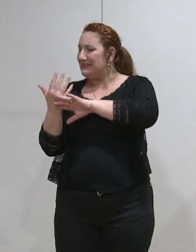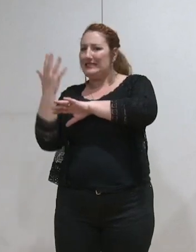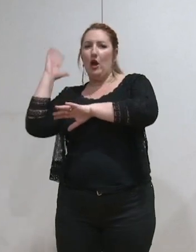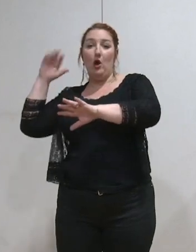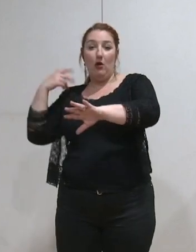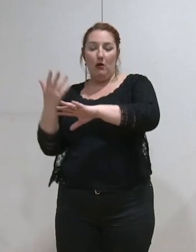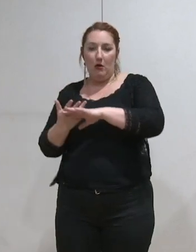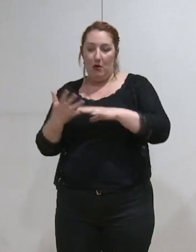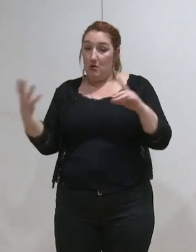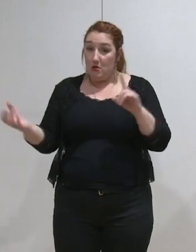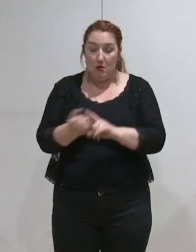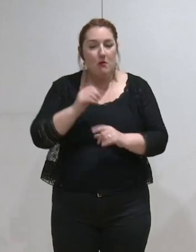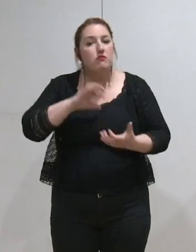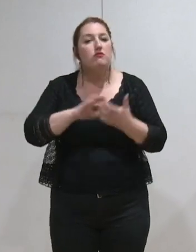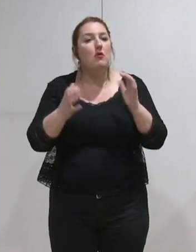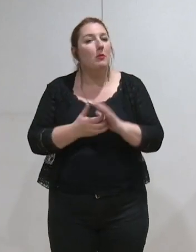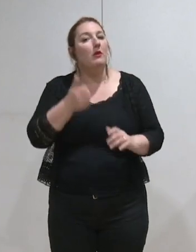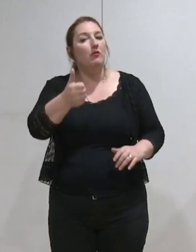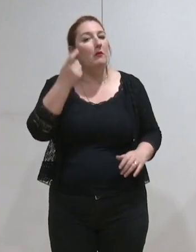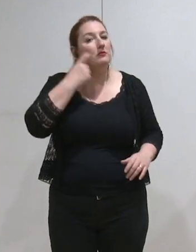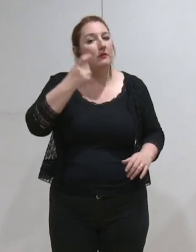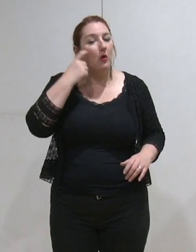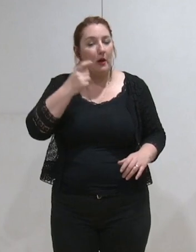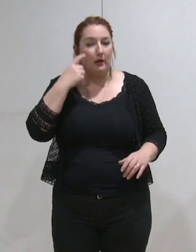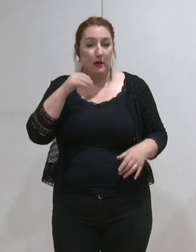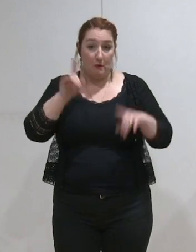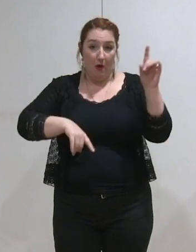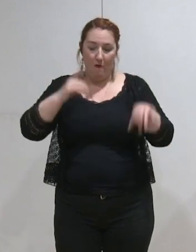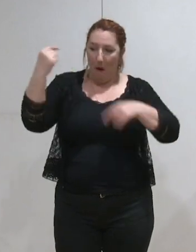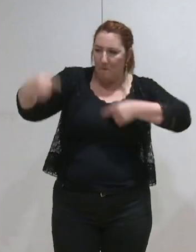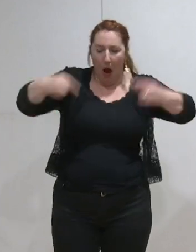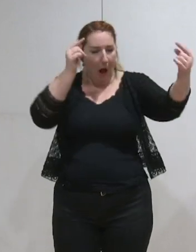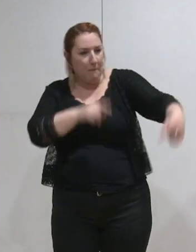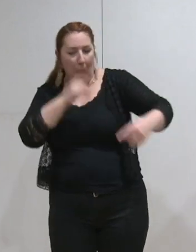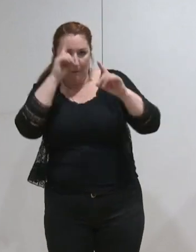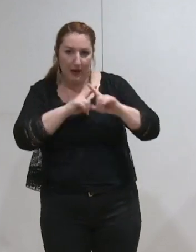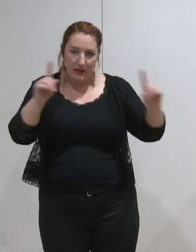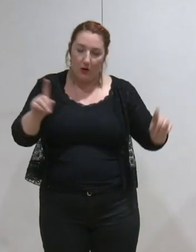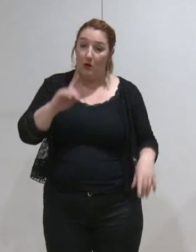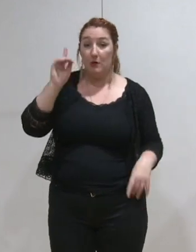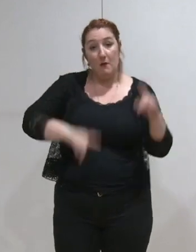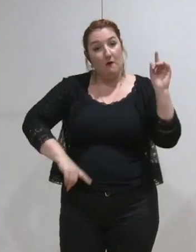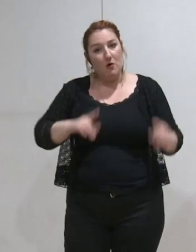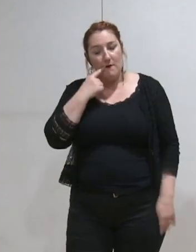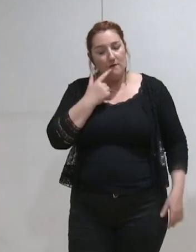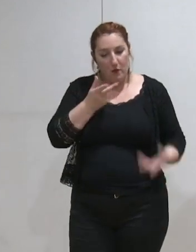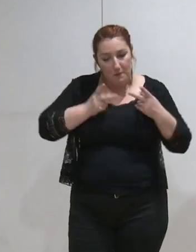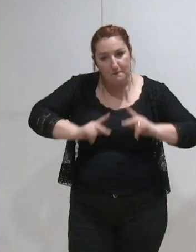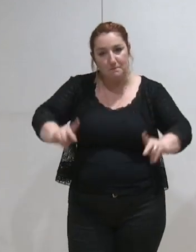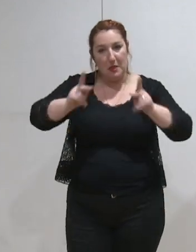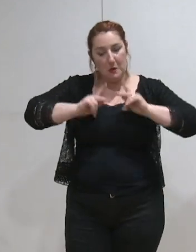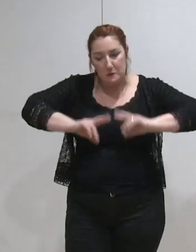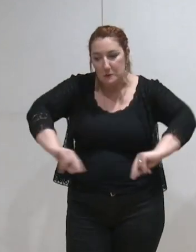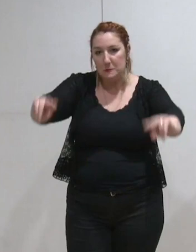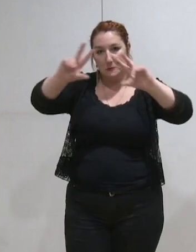vous avez pu vous-même constater les oppositions que cela pouvait parfois susciter et la nécessité de faire preuve de beaucoup de pédagogie de